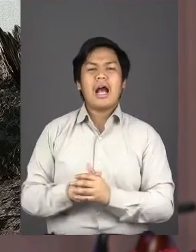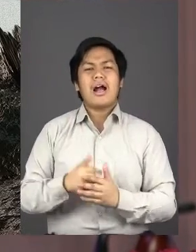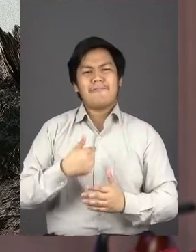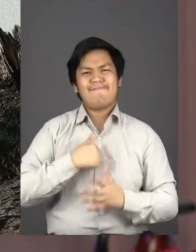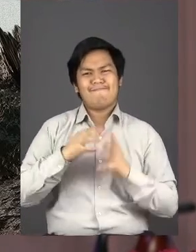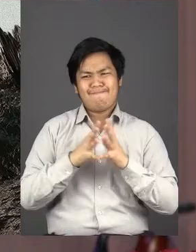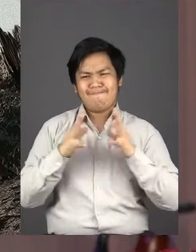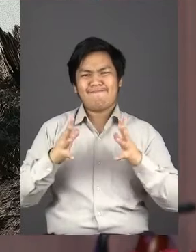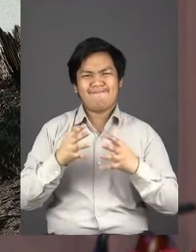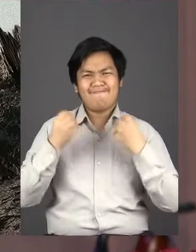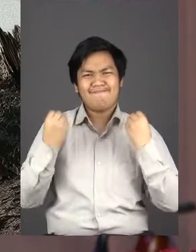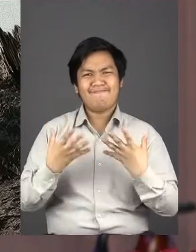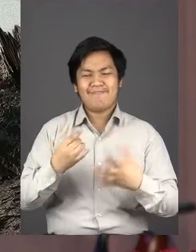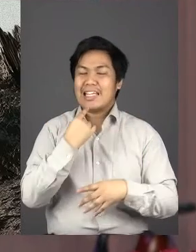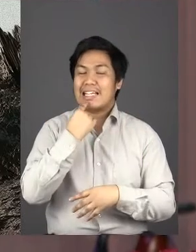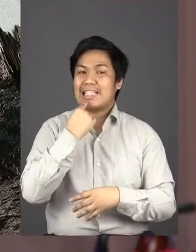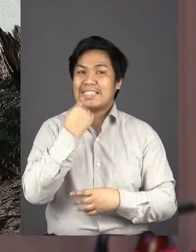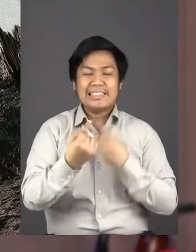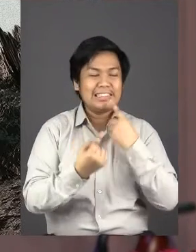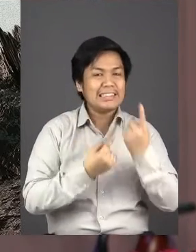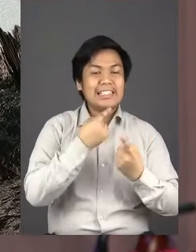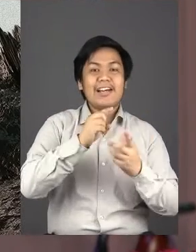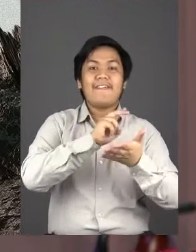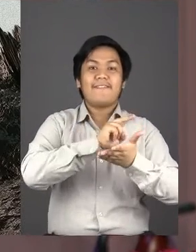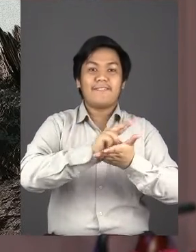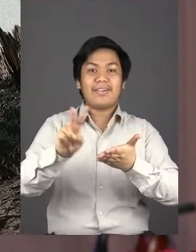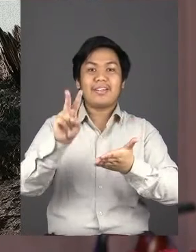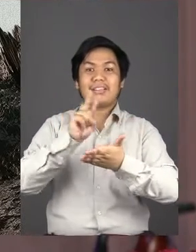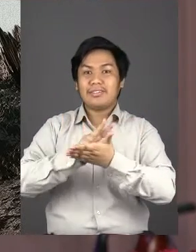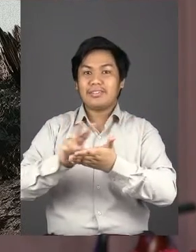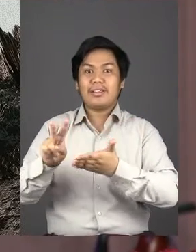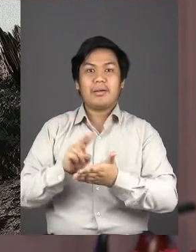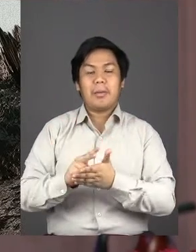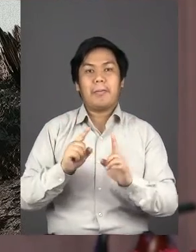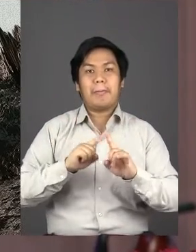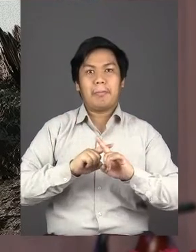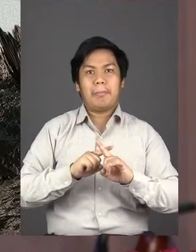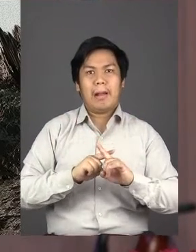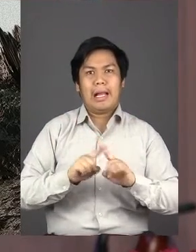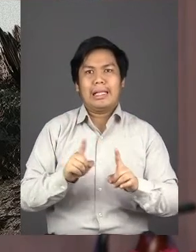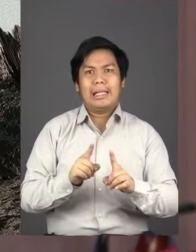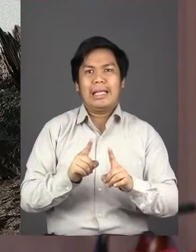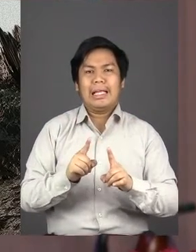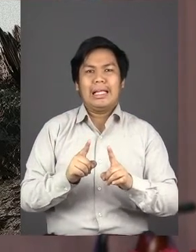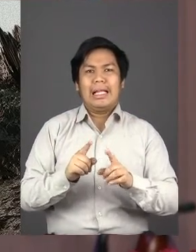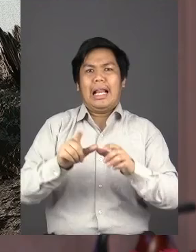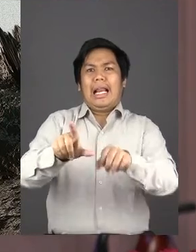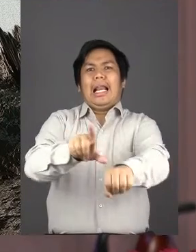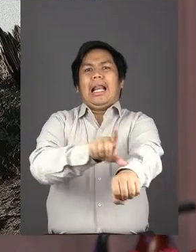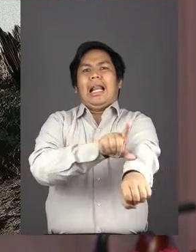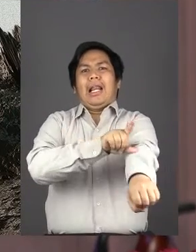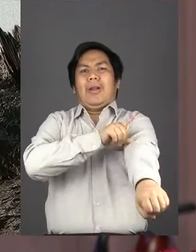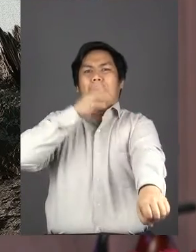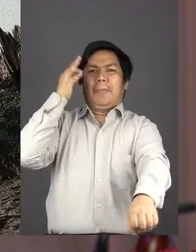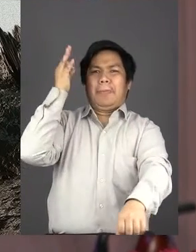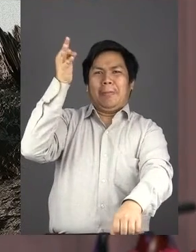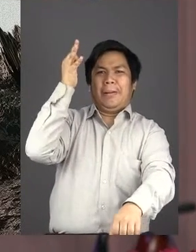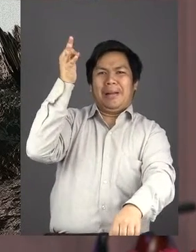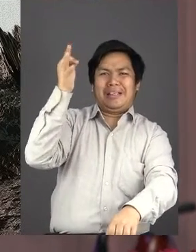gustong basahin na scripture, pero hahaba po. Mahaba na nga ho yata eh.